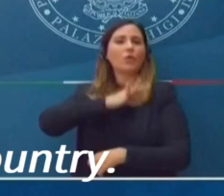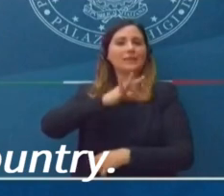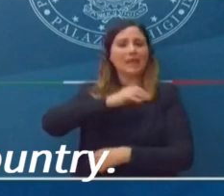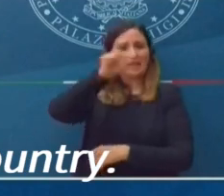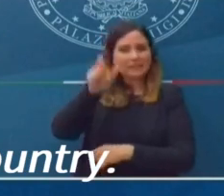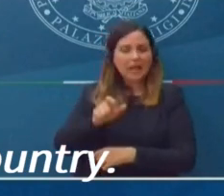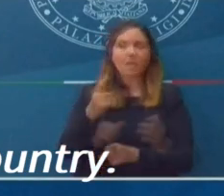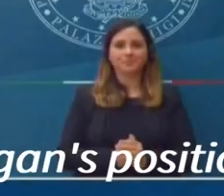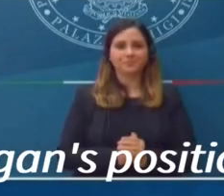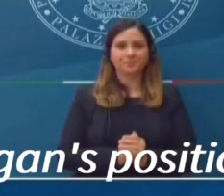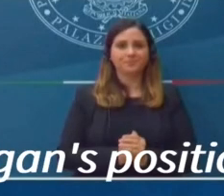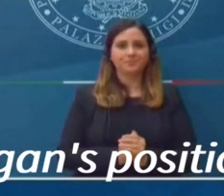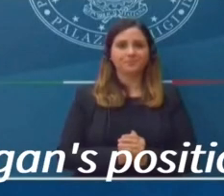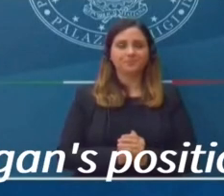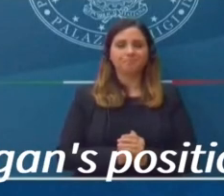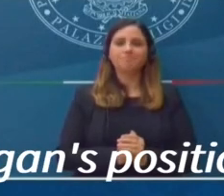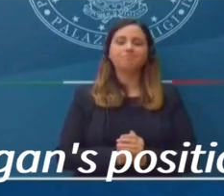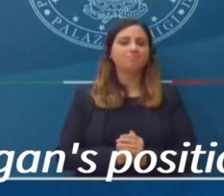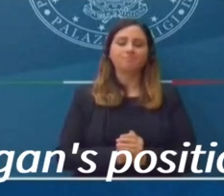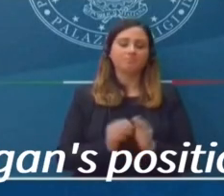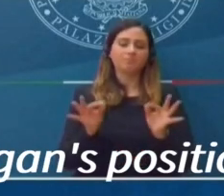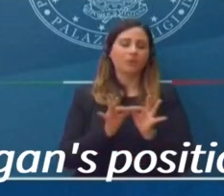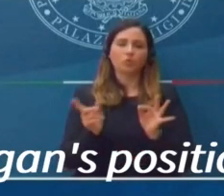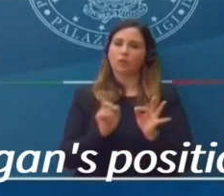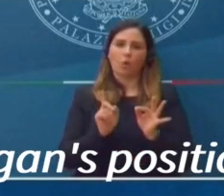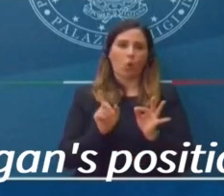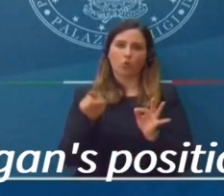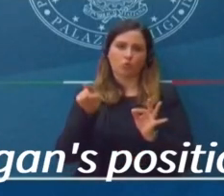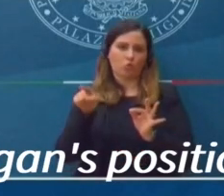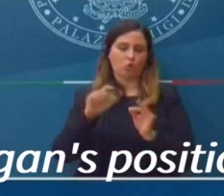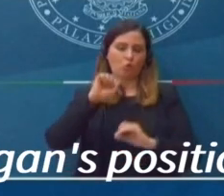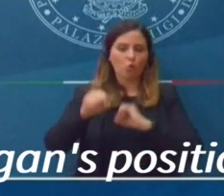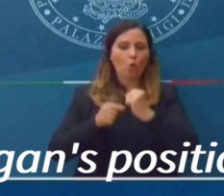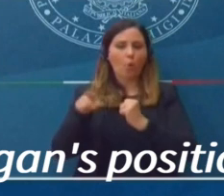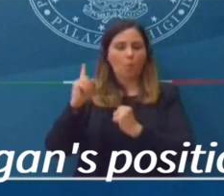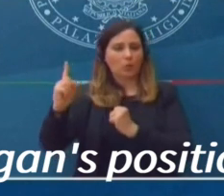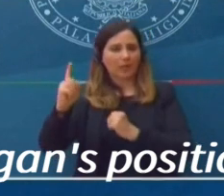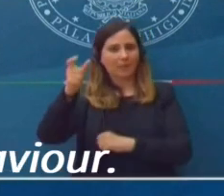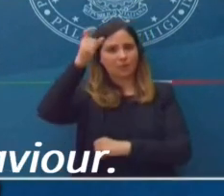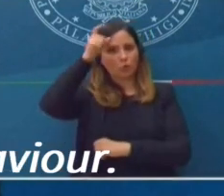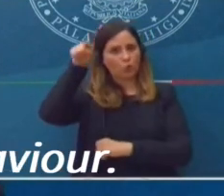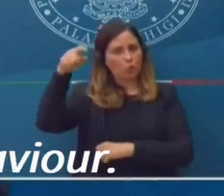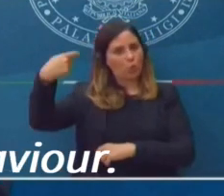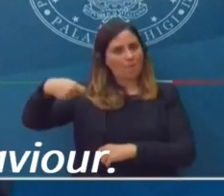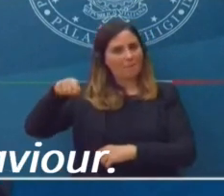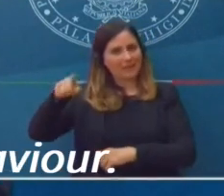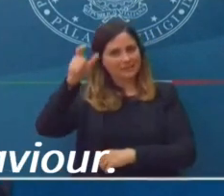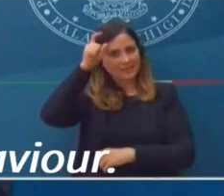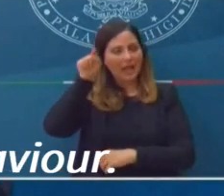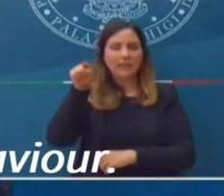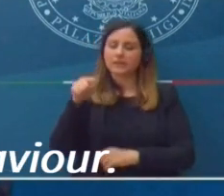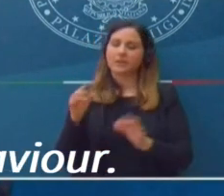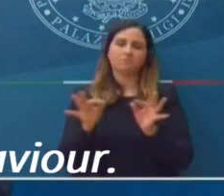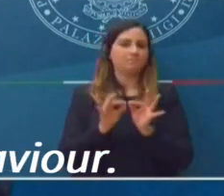paese. No, non condivido assolutamente le posizioni del presidente Erdogan. Credo